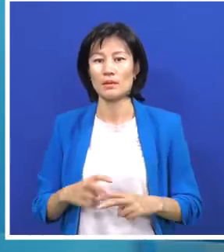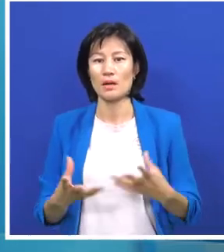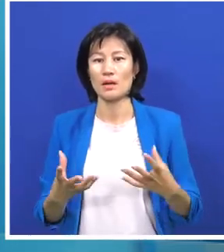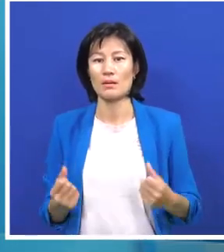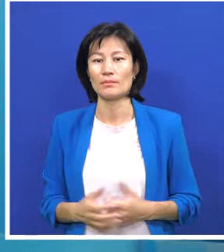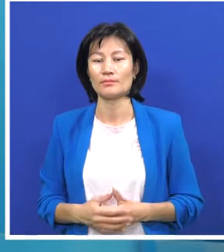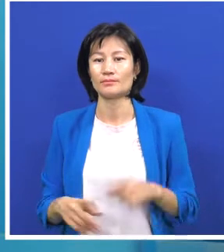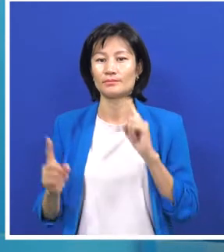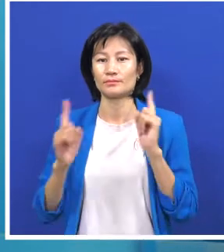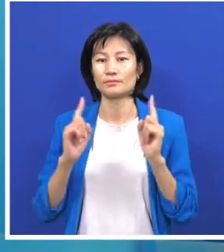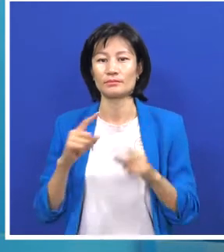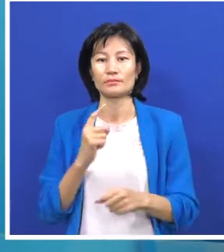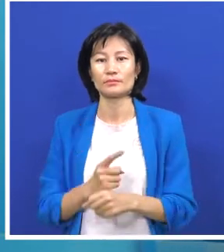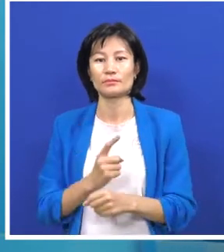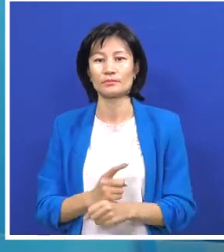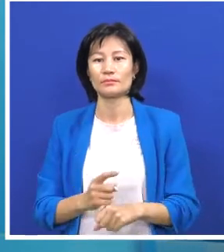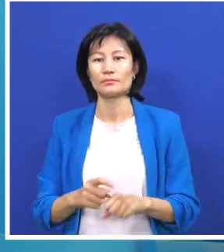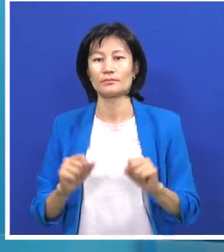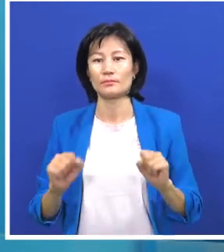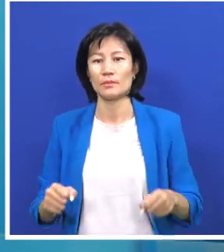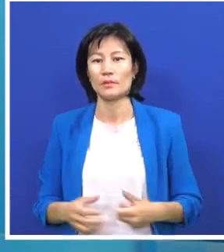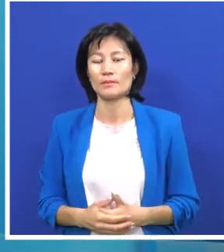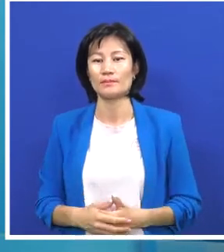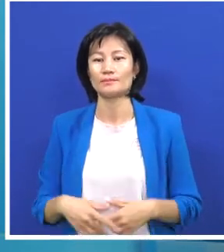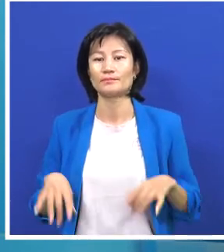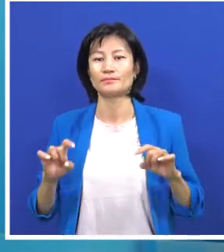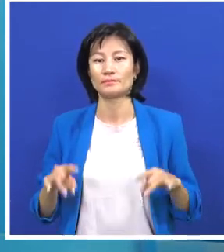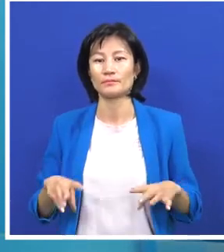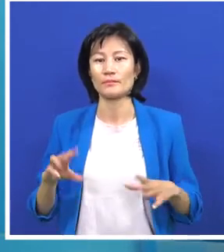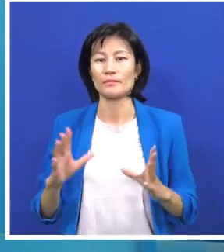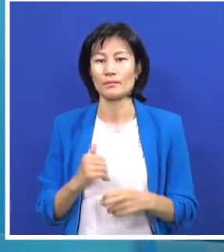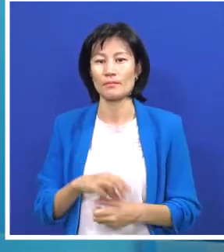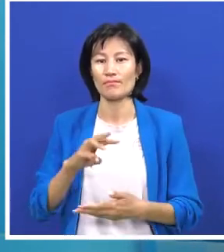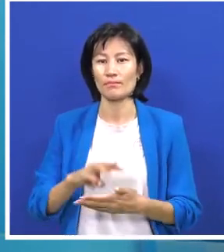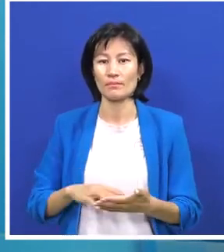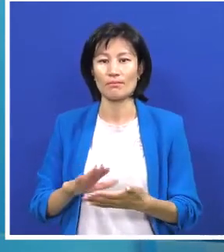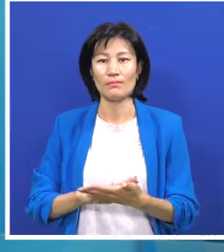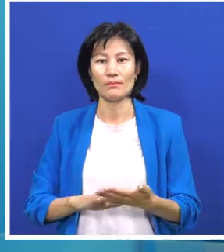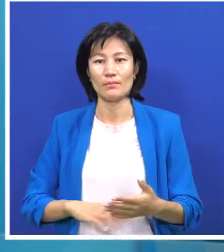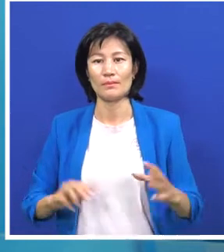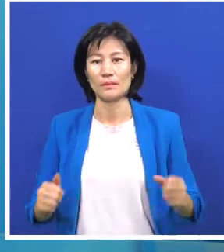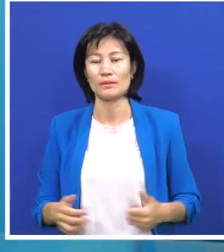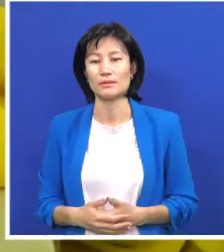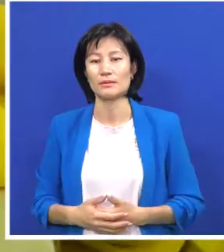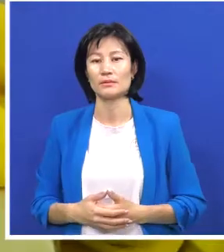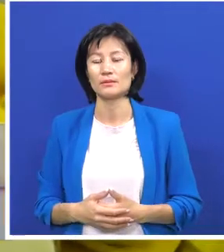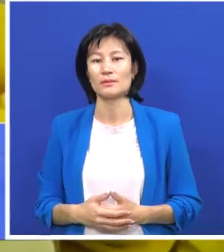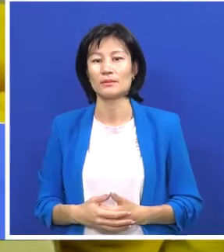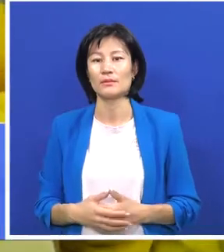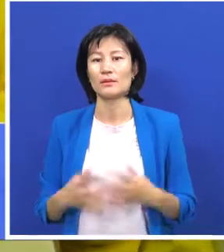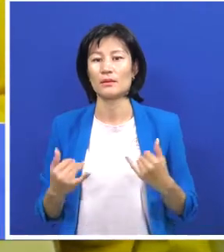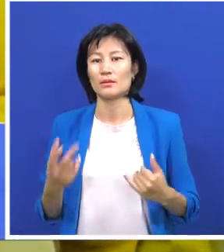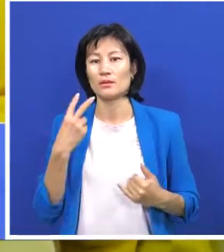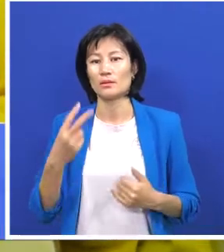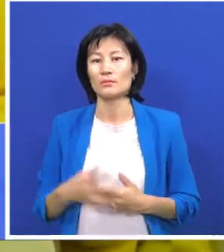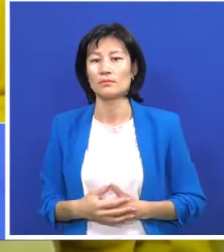қабылдап, жиын өткізуге рұқсат бергені үшін мейрамхана иесіне әкімшілік хаттама толтырды. Қане, арызын көрсе,